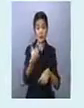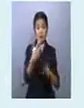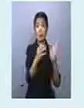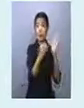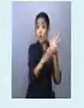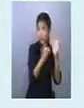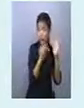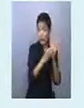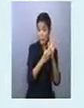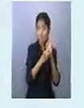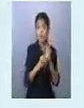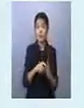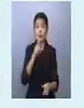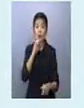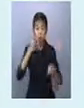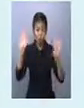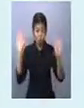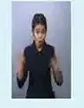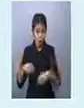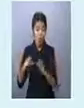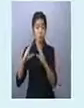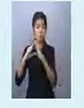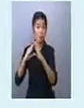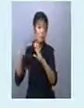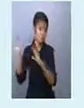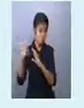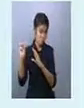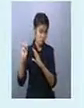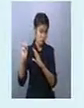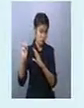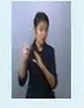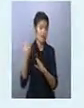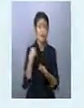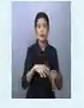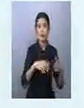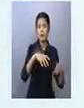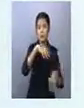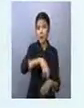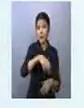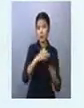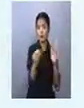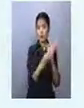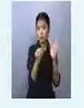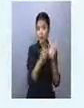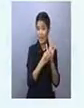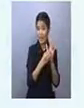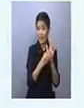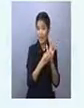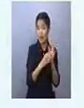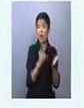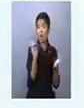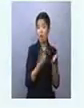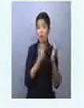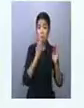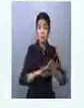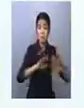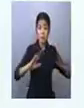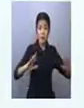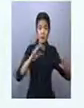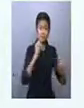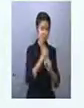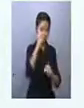ารกรุงไทยและธนาคารไทยพาณิชย์ค่ะแต่มีเพียงธนาคารกรุงเทพเพียงธนาคารเดียวที่ได้รับอนุญาตให้เปิดดำเนินการกิจการธนาคารได้อย่าง